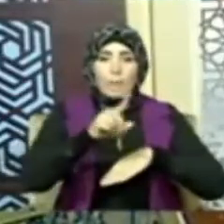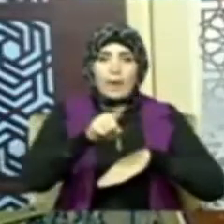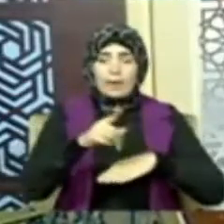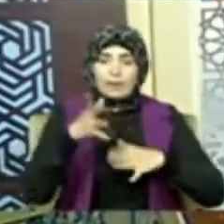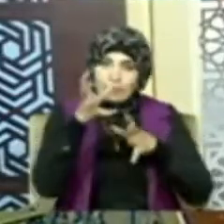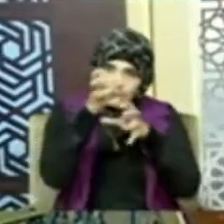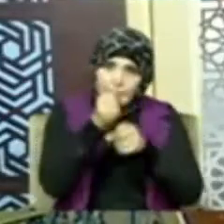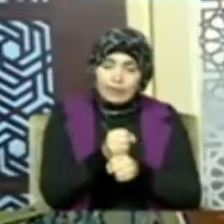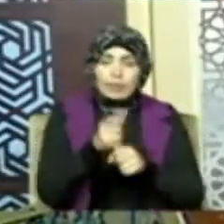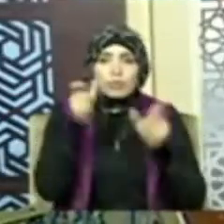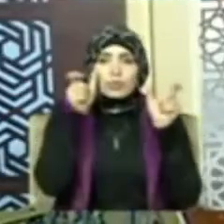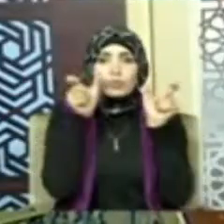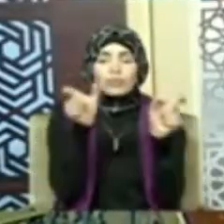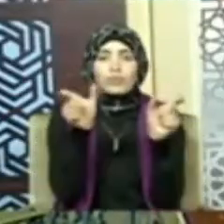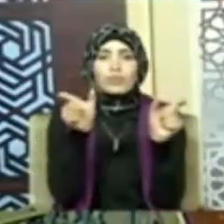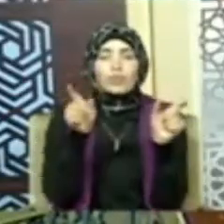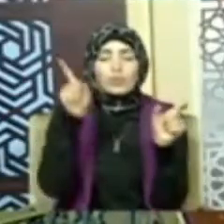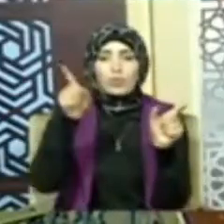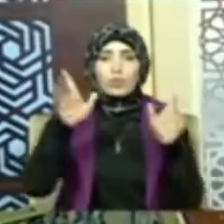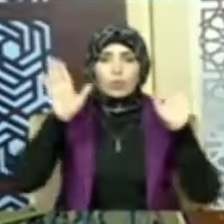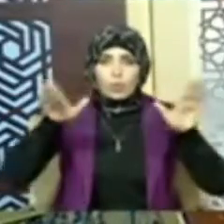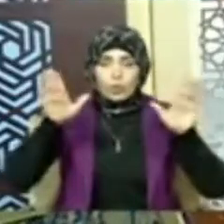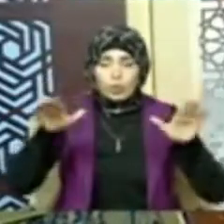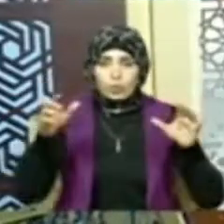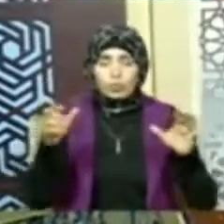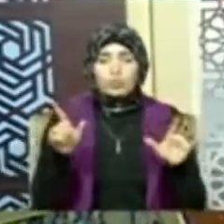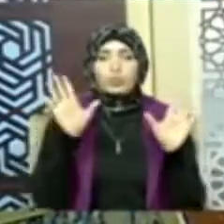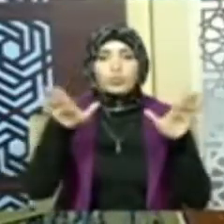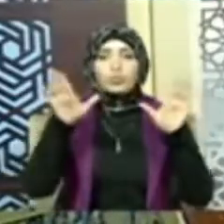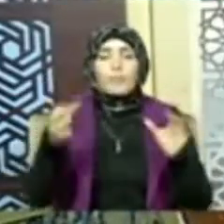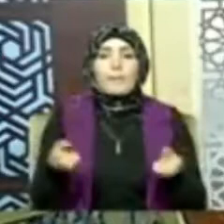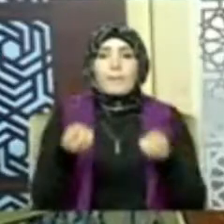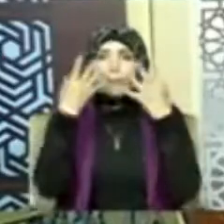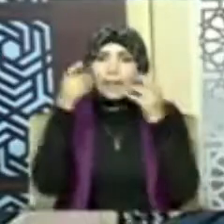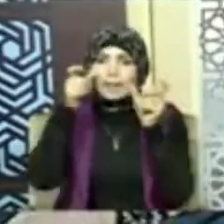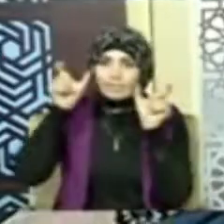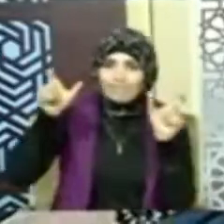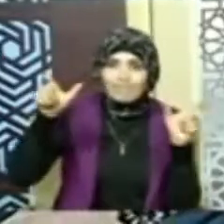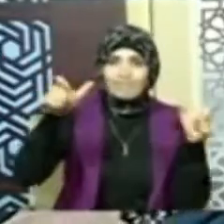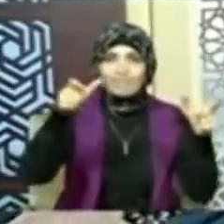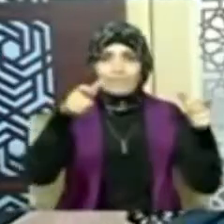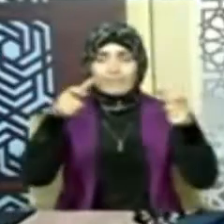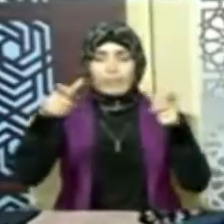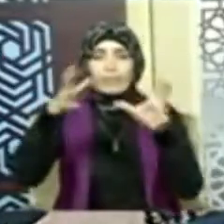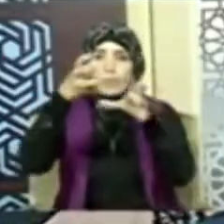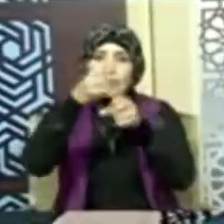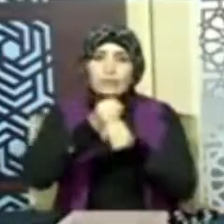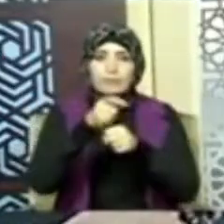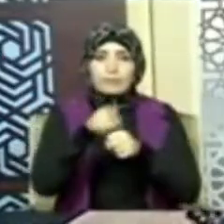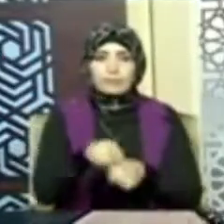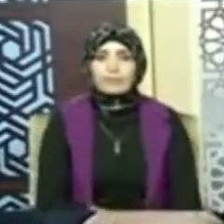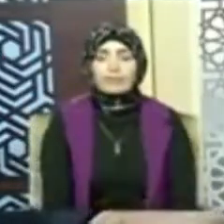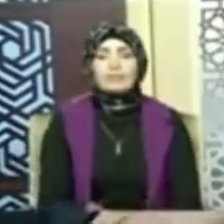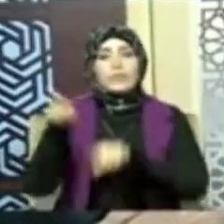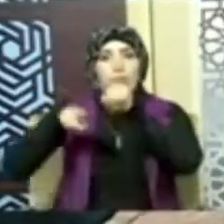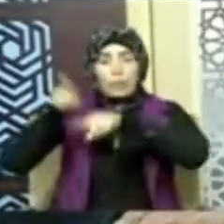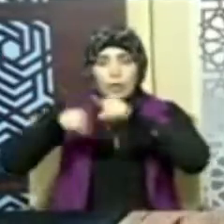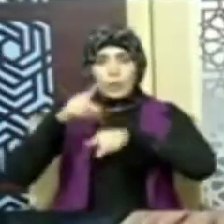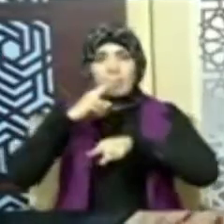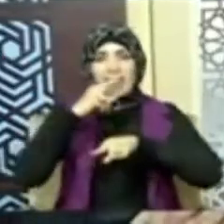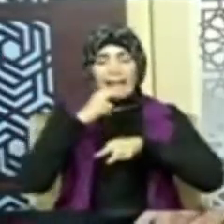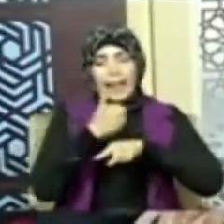وأيده بجنود لم تروها. بعضها ما تحدث عنه أصحاب